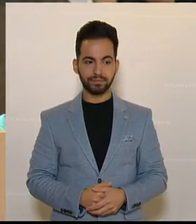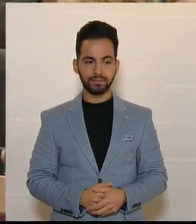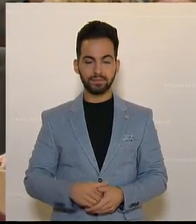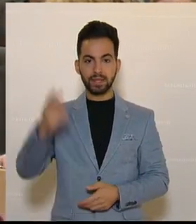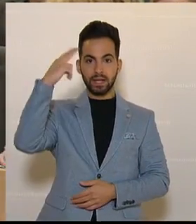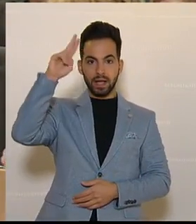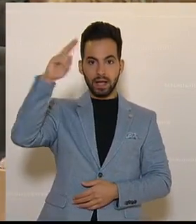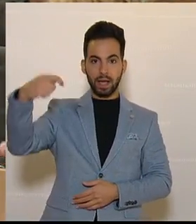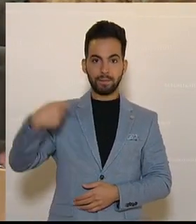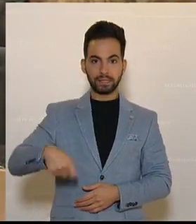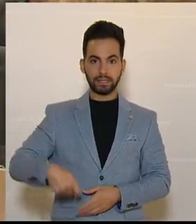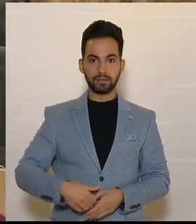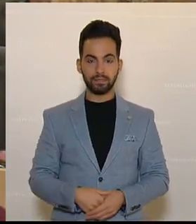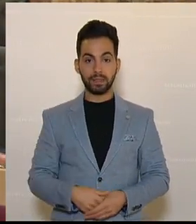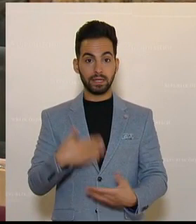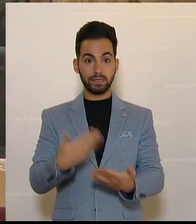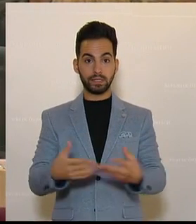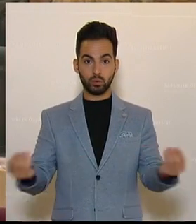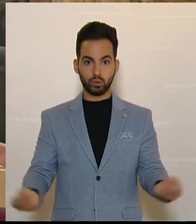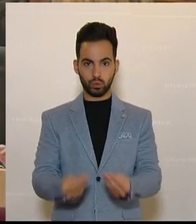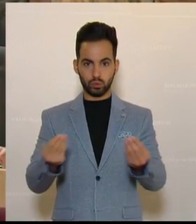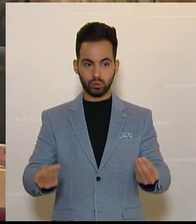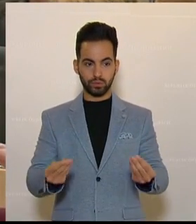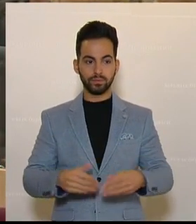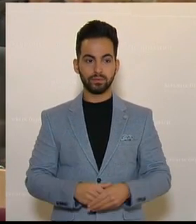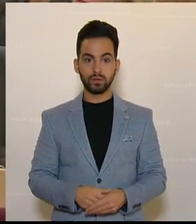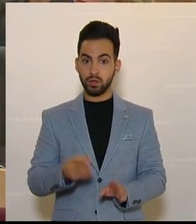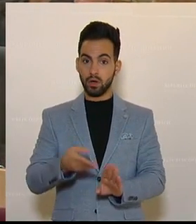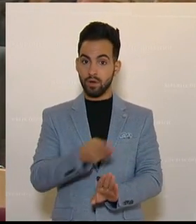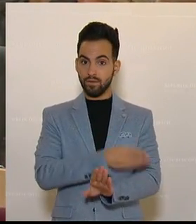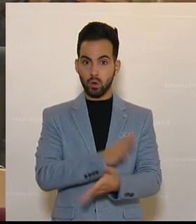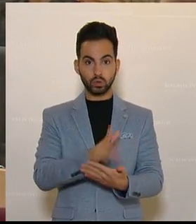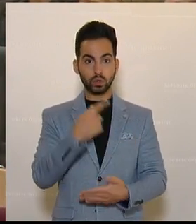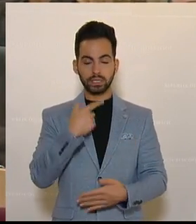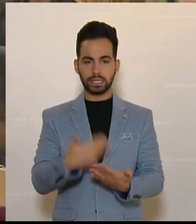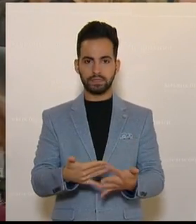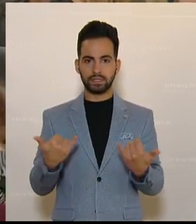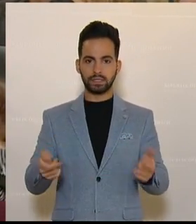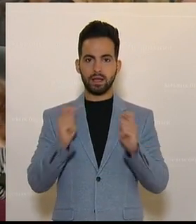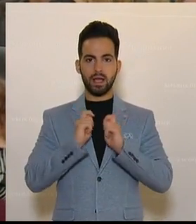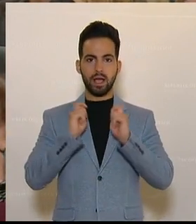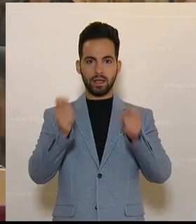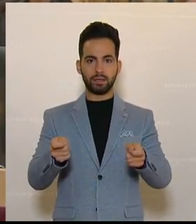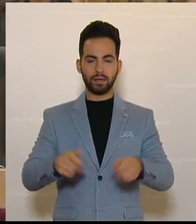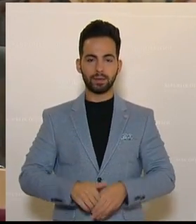Herr Präsident, aus diesem Grund und aus dem, was ich vorher gesagt habe, stelle ich auch den Antrag,